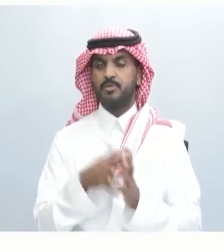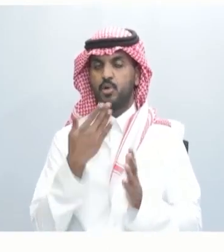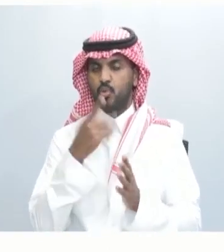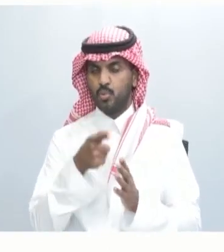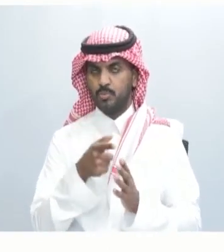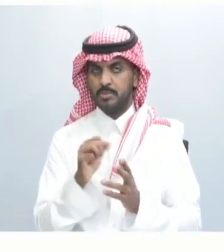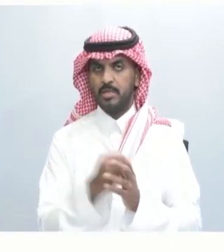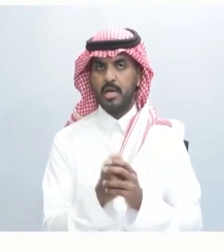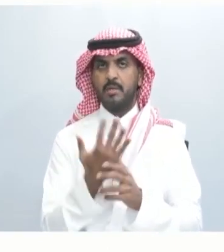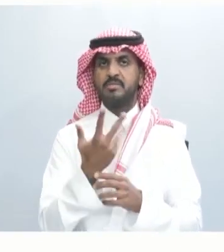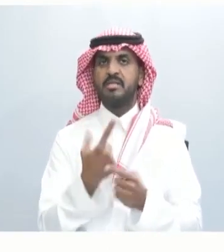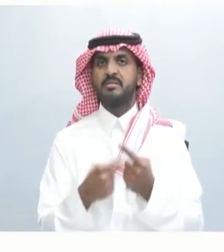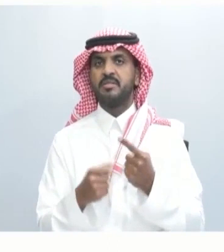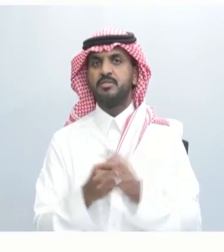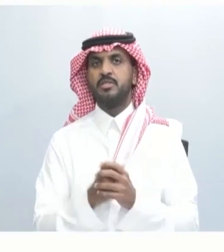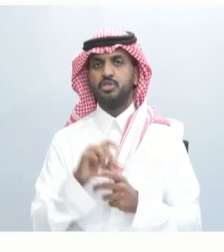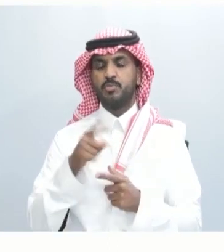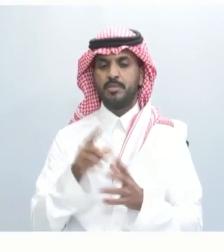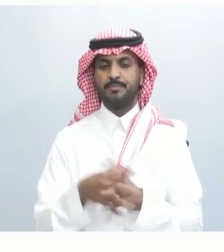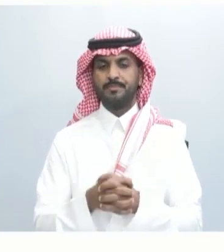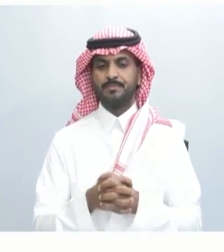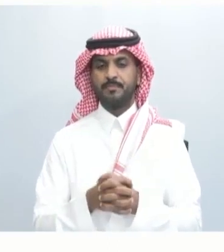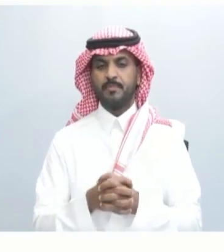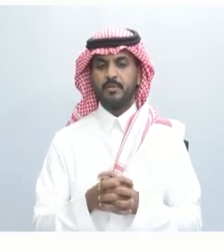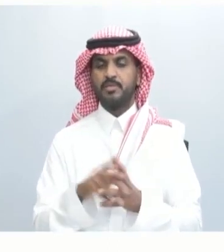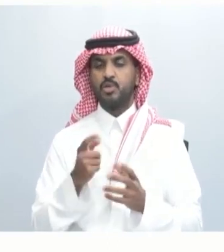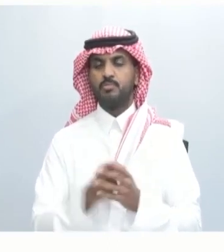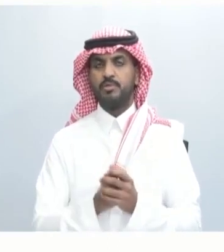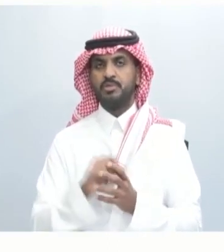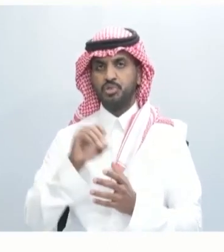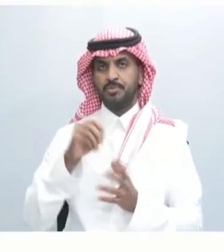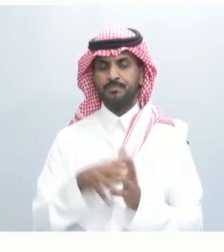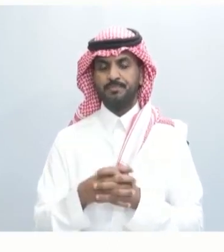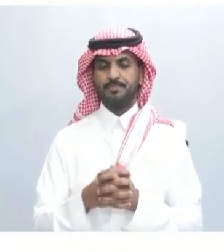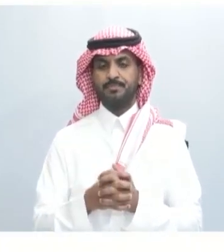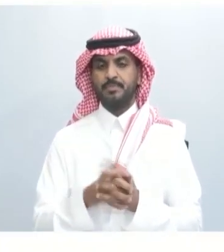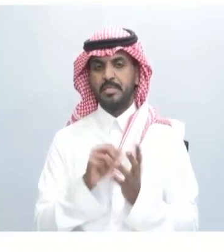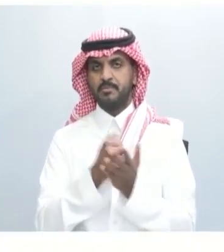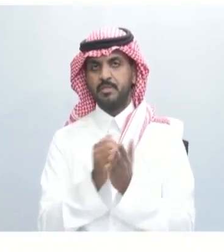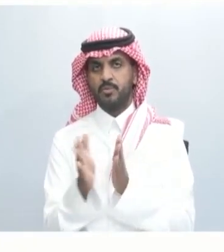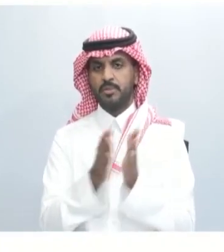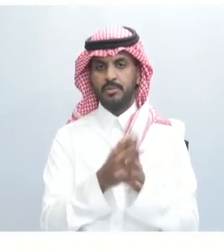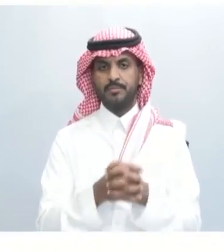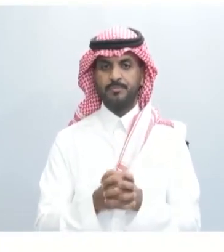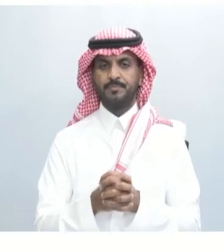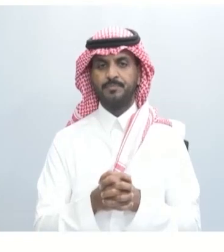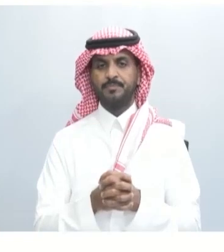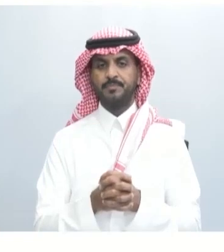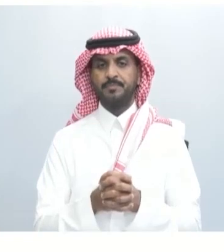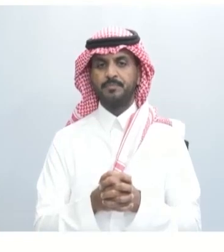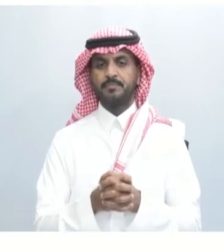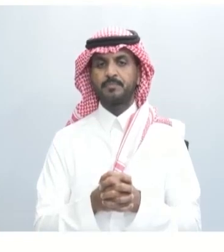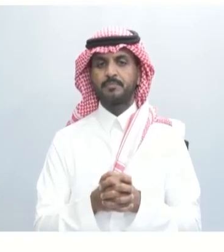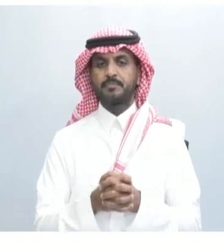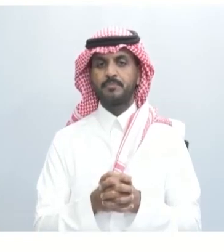خمسه على سبعه عشر هي الاجابه الصحيحه اذا الاجابه الفقره جيم الان نمسح وننتقل واياكم الى السؤال